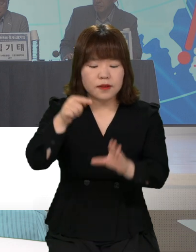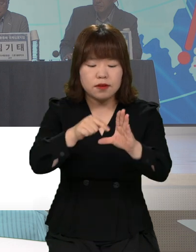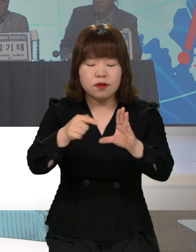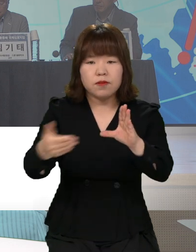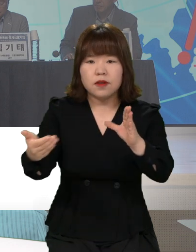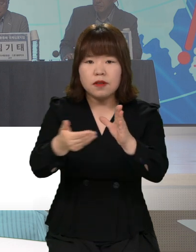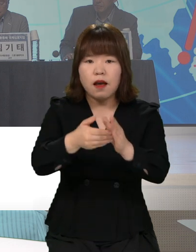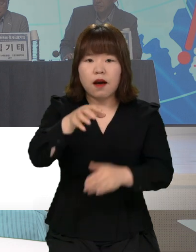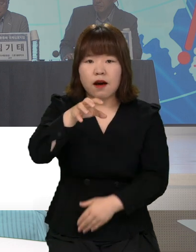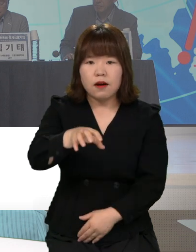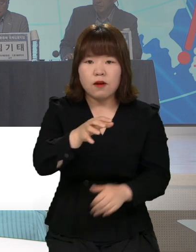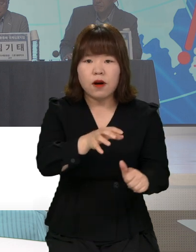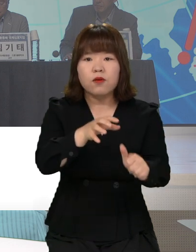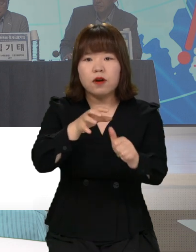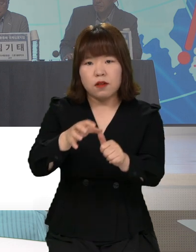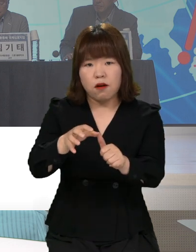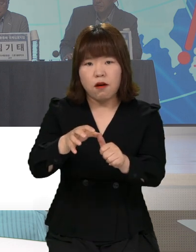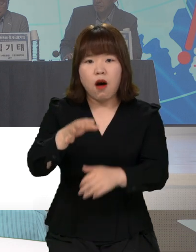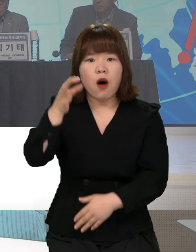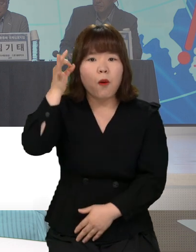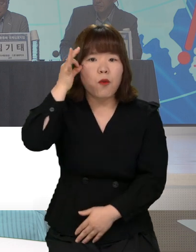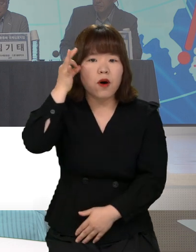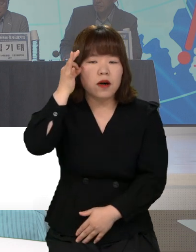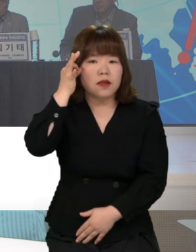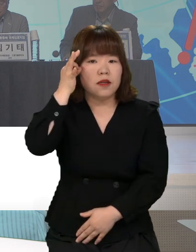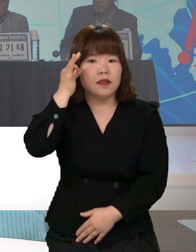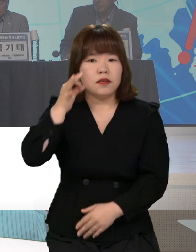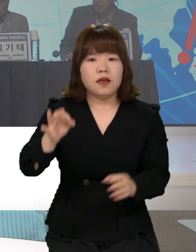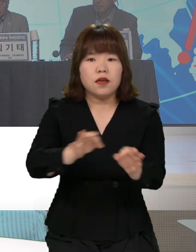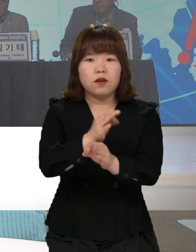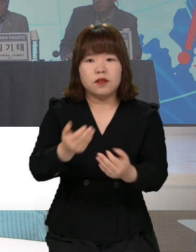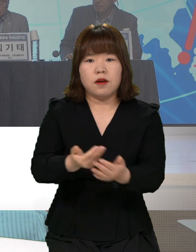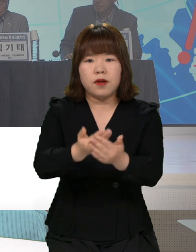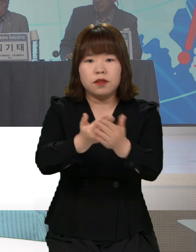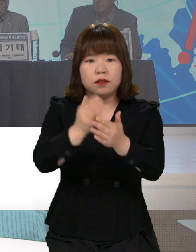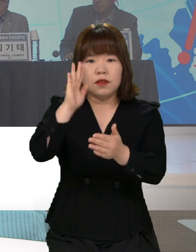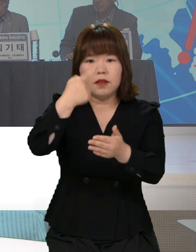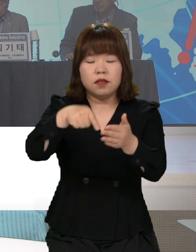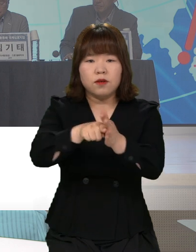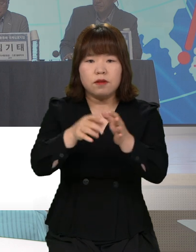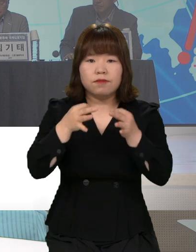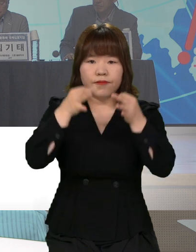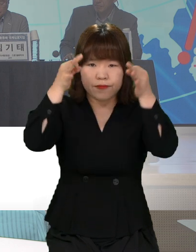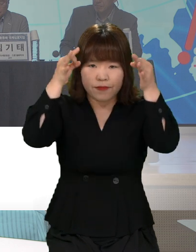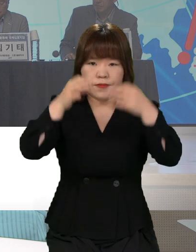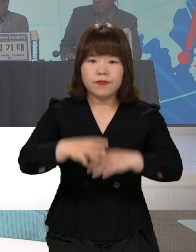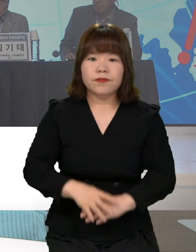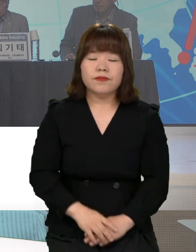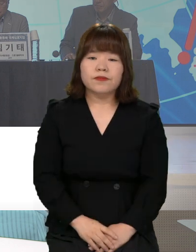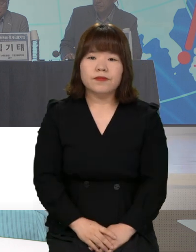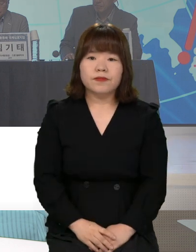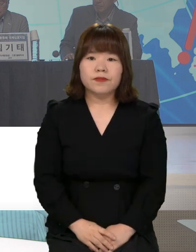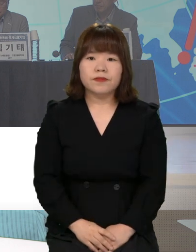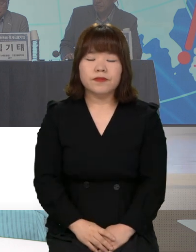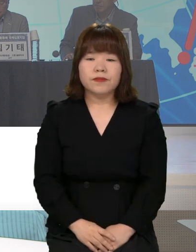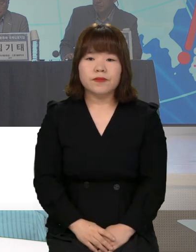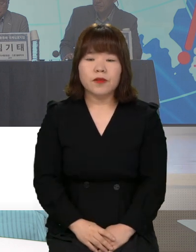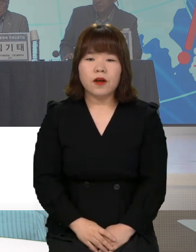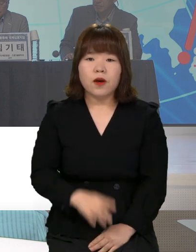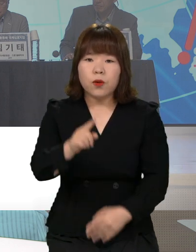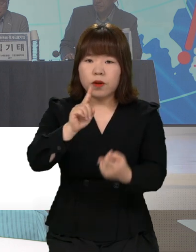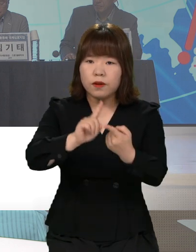영일만항의 물류 허브항으로 더나아가 포항이 환동해 경제권 허브 도시로 더욱 성장하도록 최선을